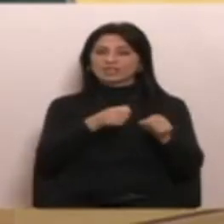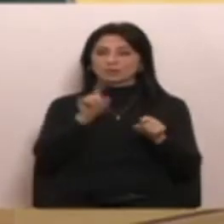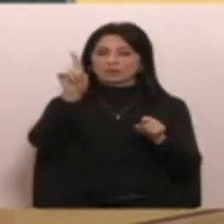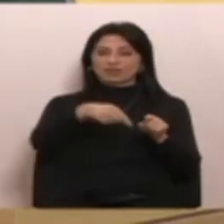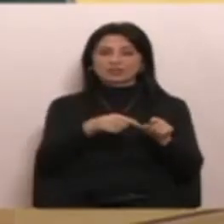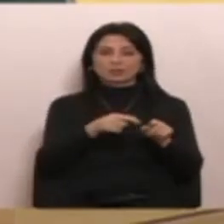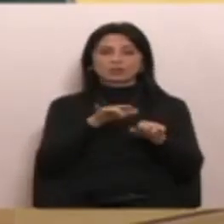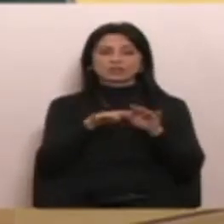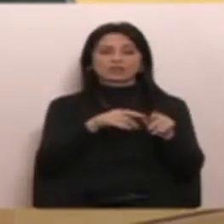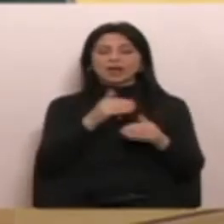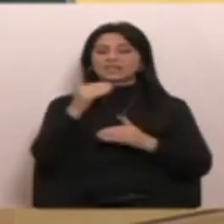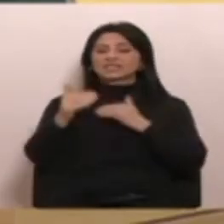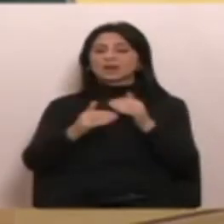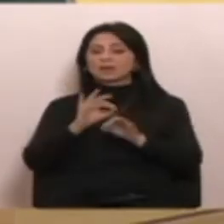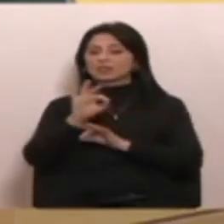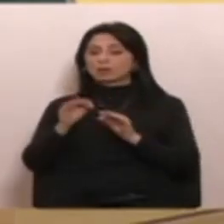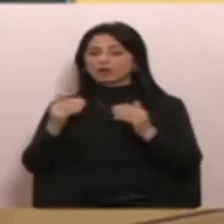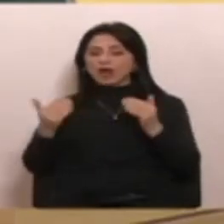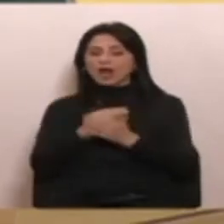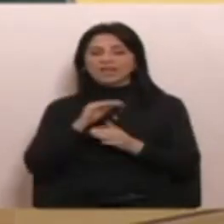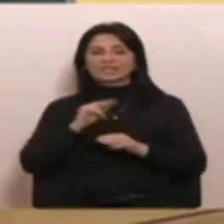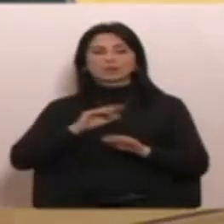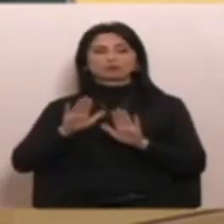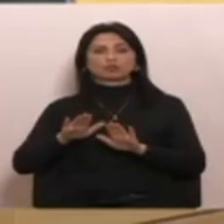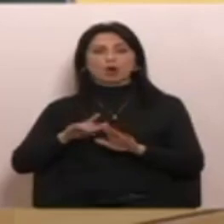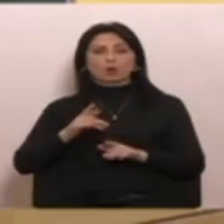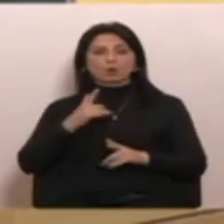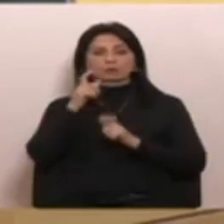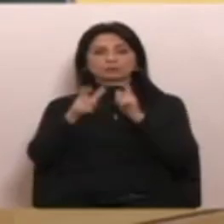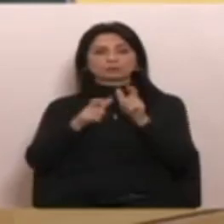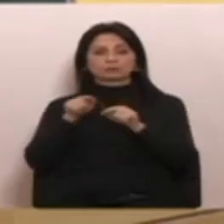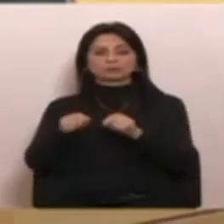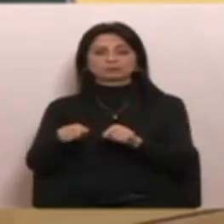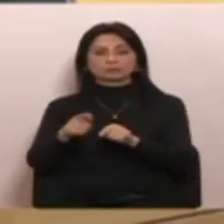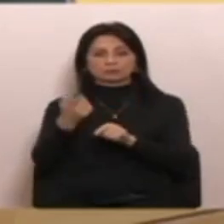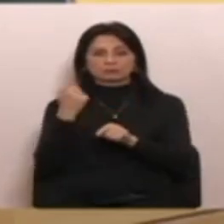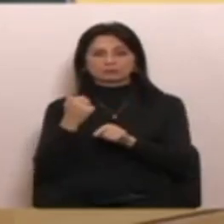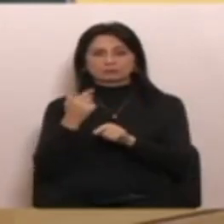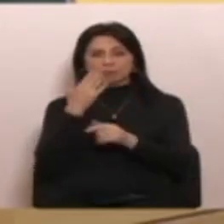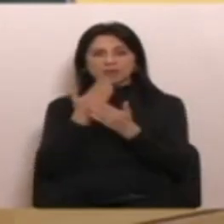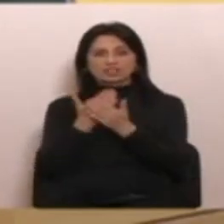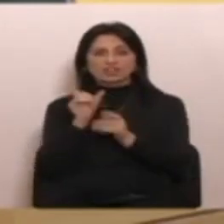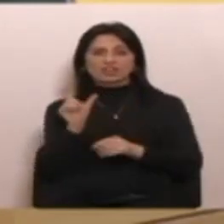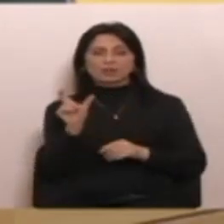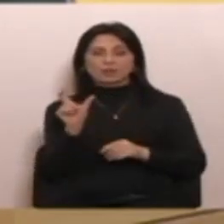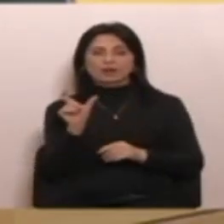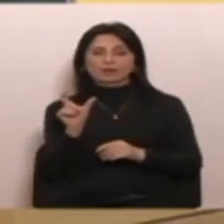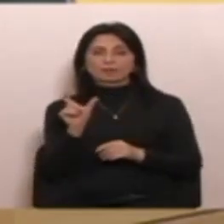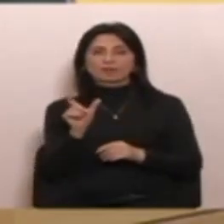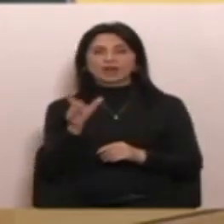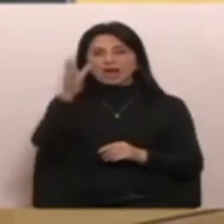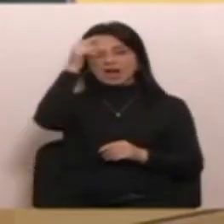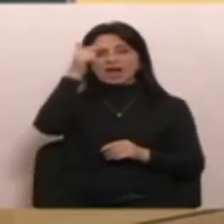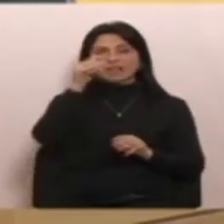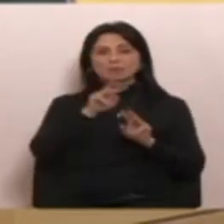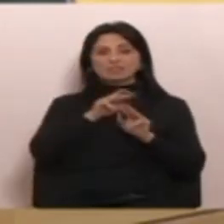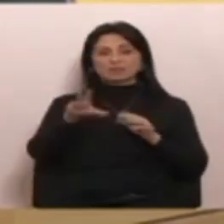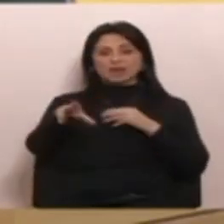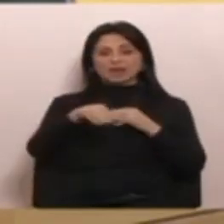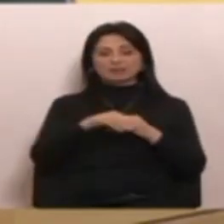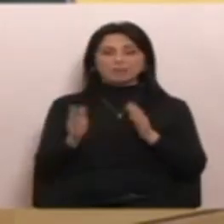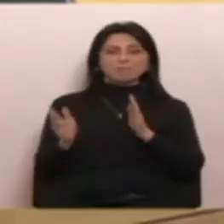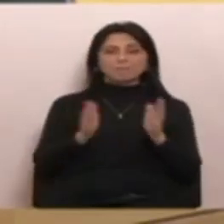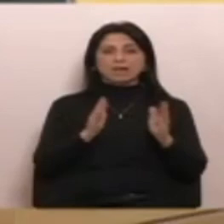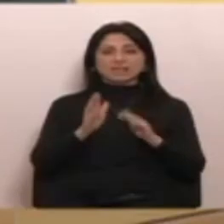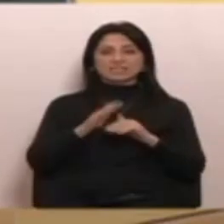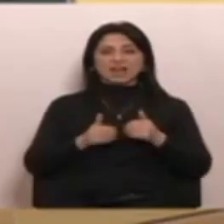პროექტის წარმატებას ახალი სამუშაო ადგილების მაჩვენებლით განსაზღვრავთ. განათლების სამინისტროსთან ერთად მაქსიმალურად